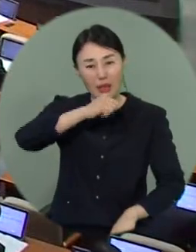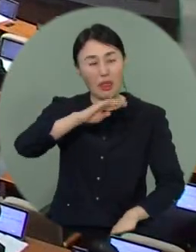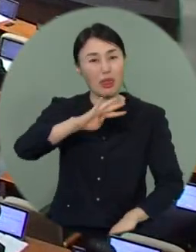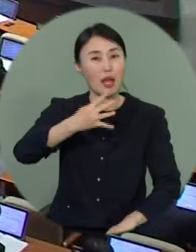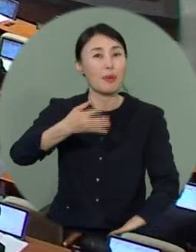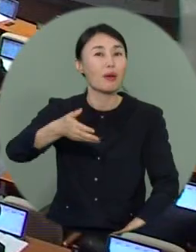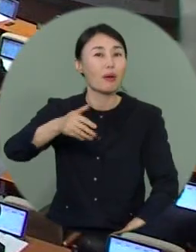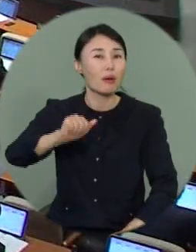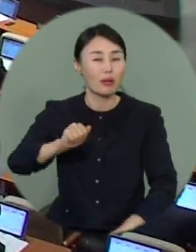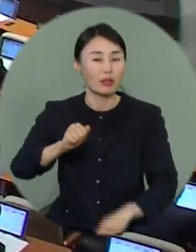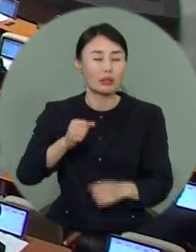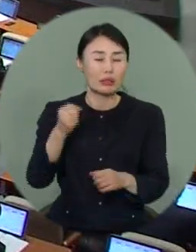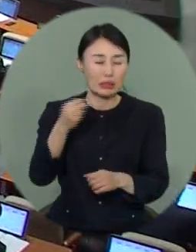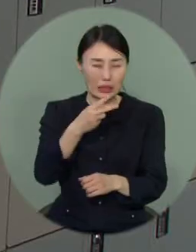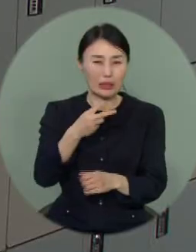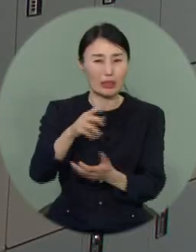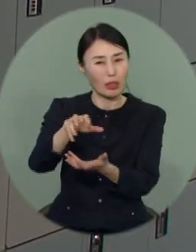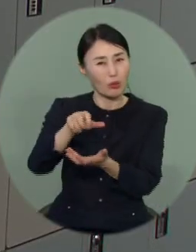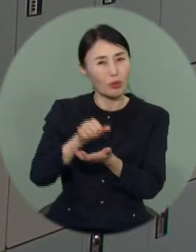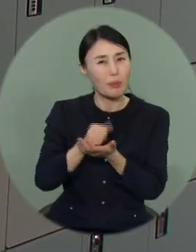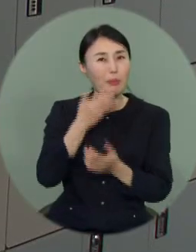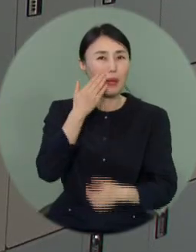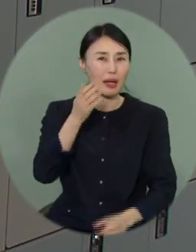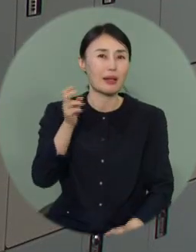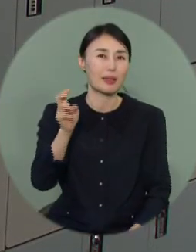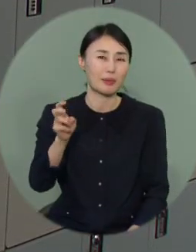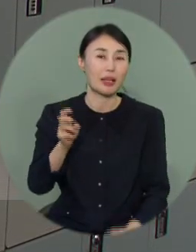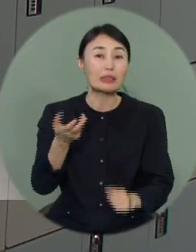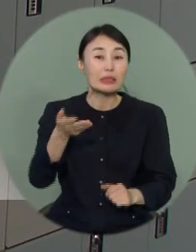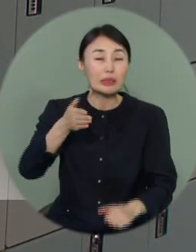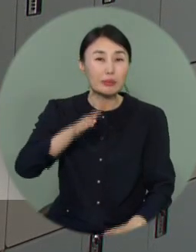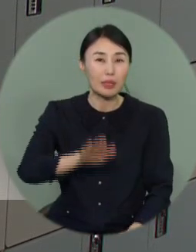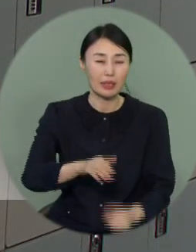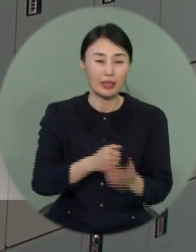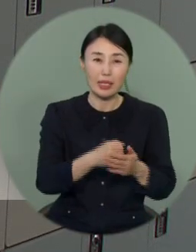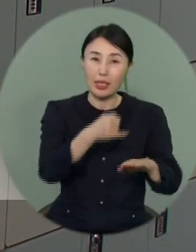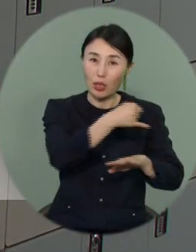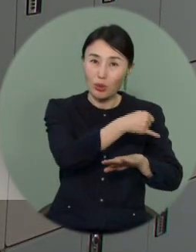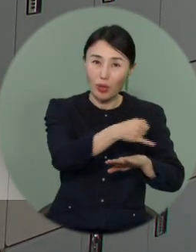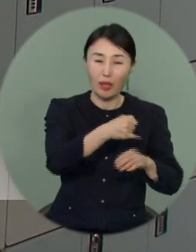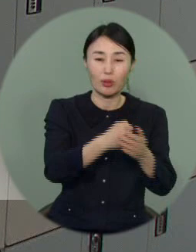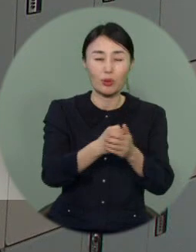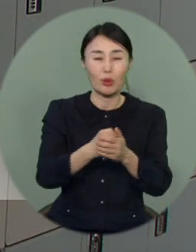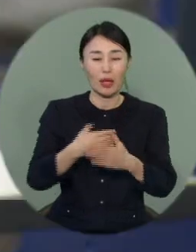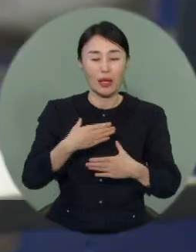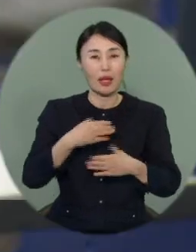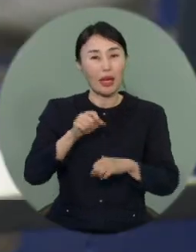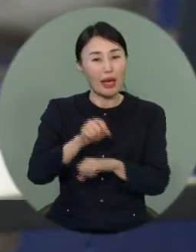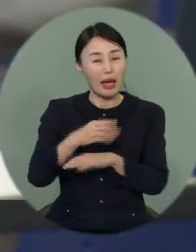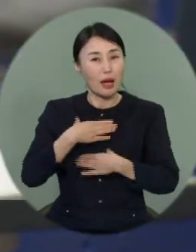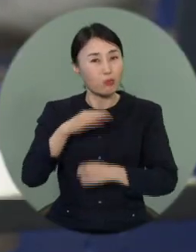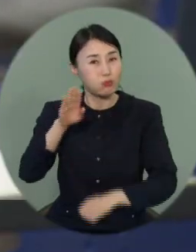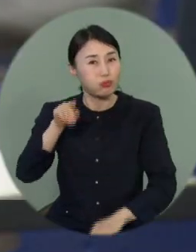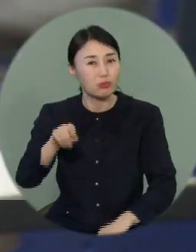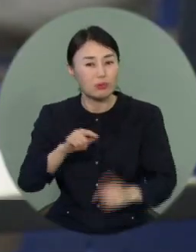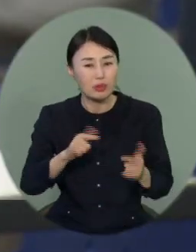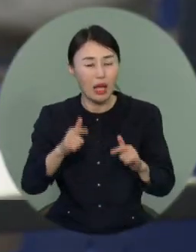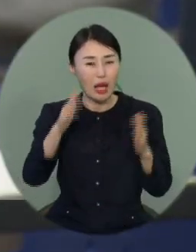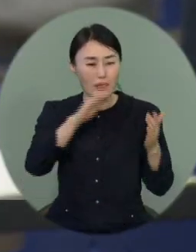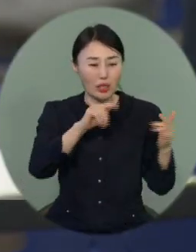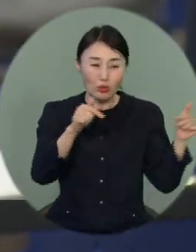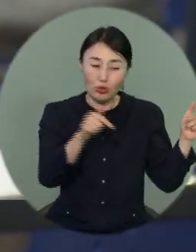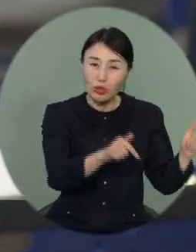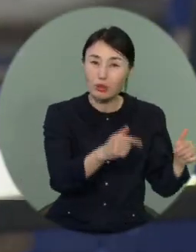원은 부활할 수 있을 것으로 기대됩니다. 하지만 기재부와 행안부 등 중앙부처의 기류는 학생 수가 줄어든